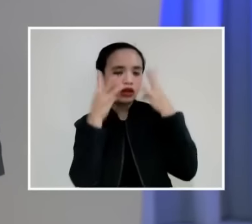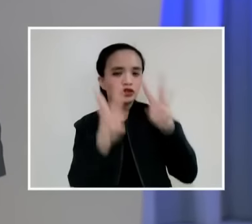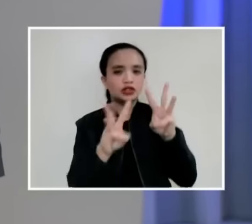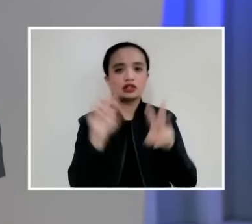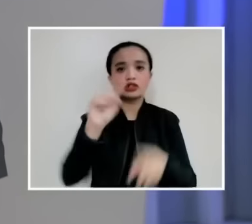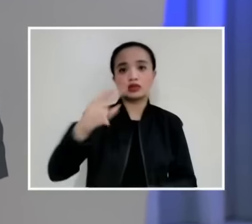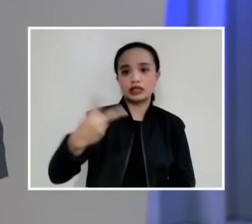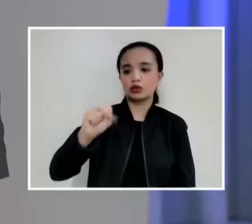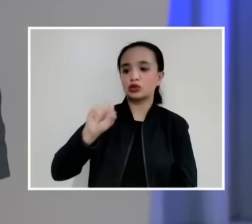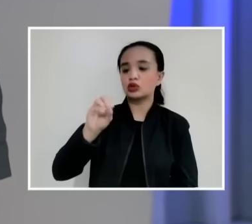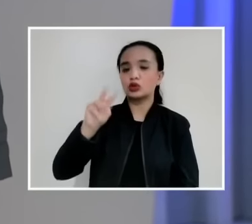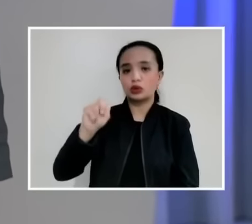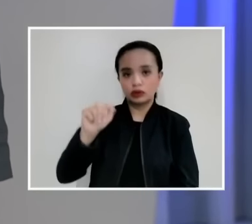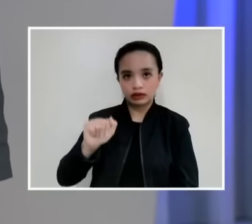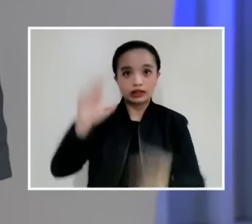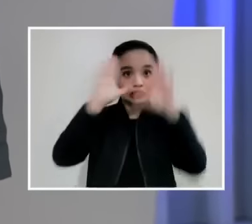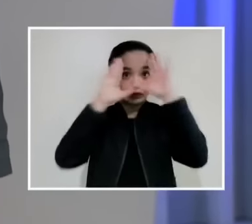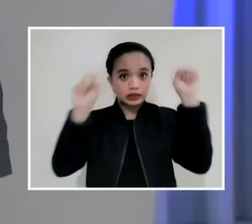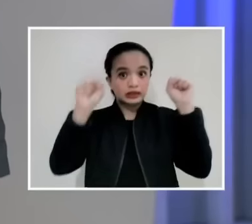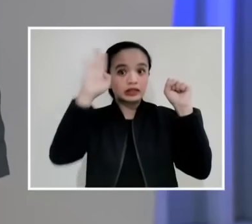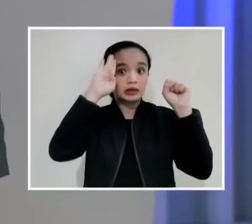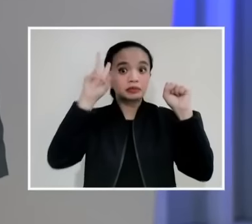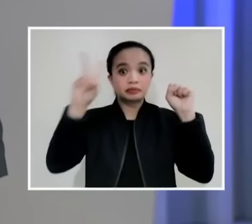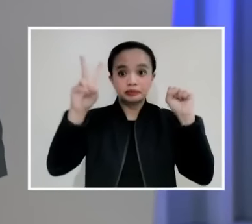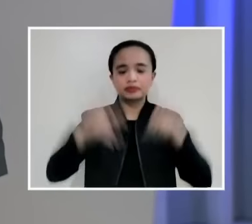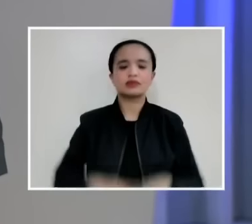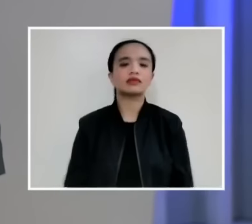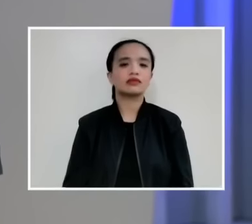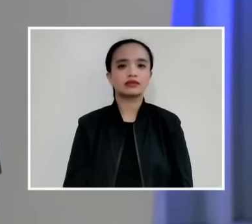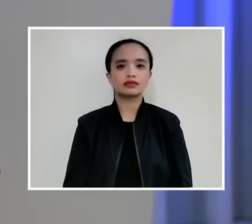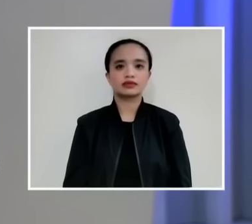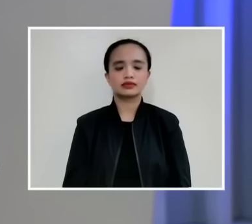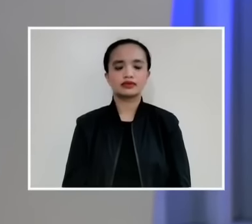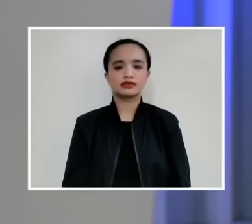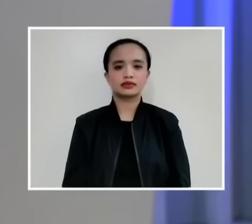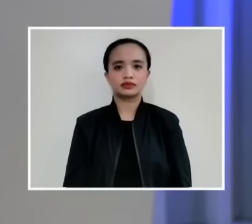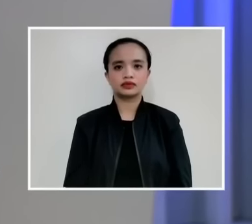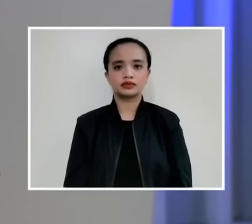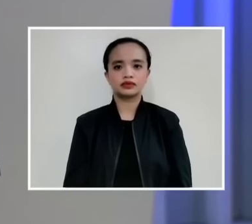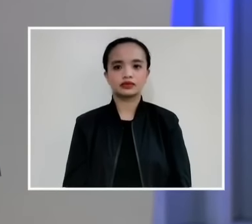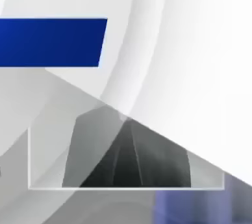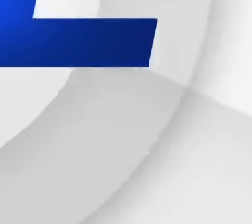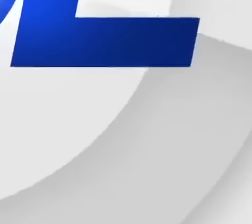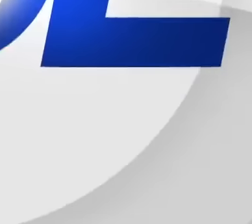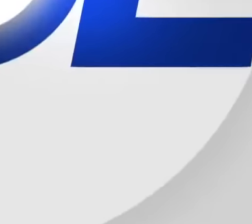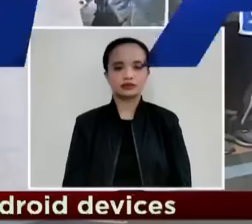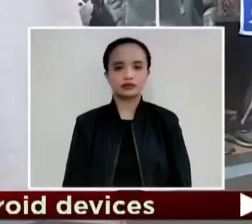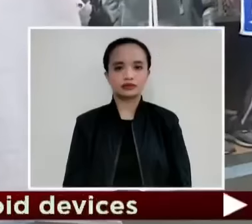address ni Pangulong Ferdinand Marcos Jr. Nagpapatrol, Adrian Ayalin.